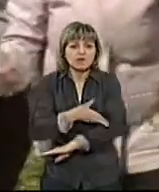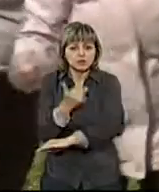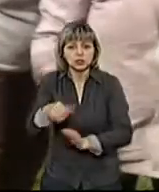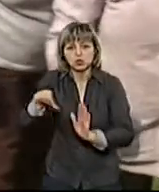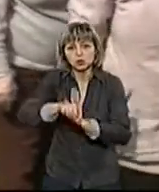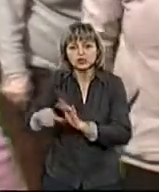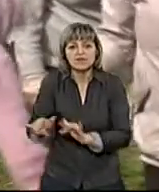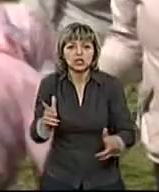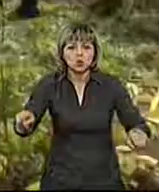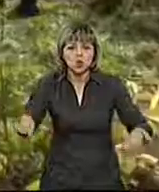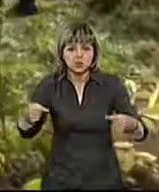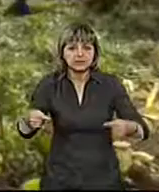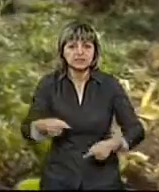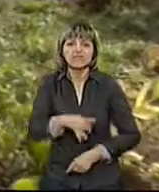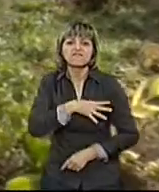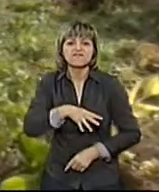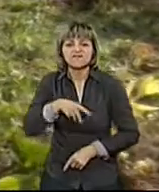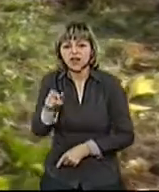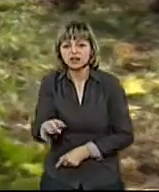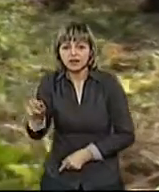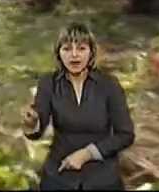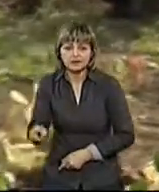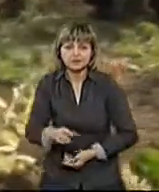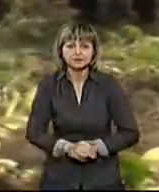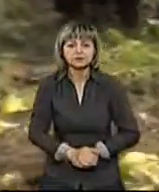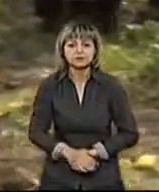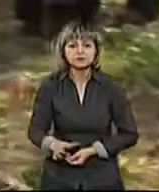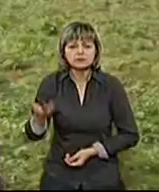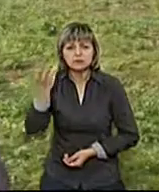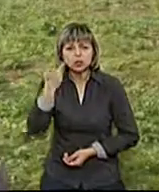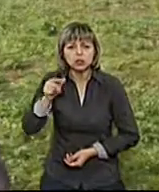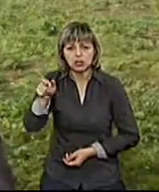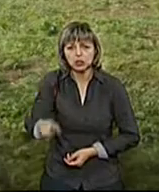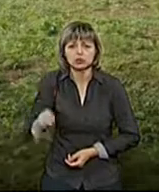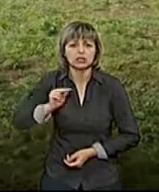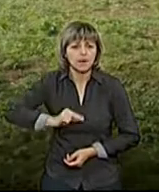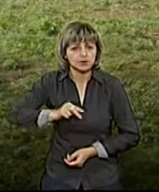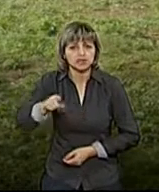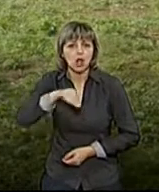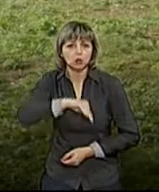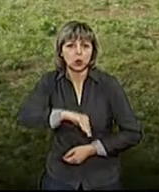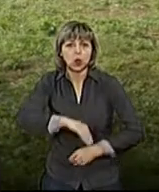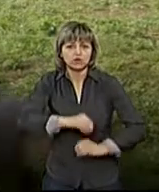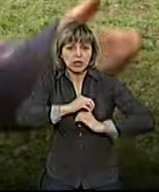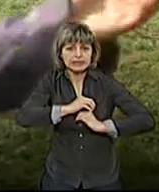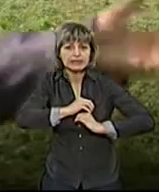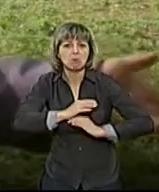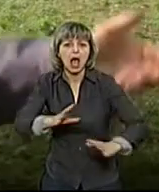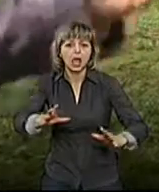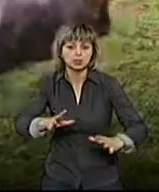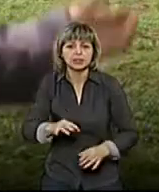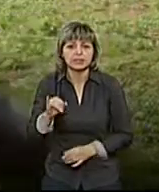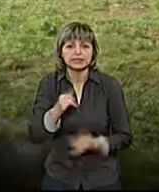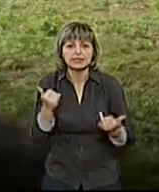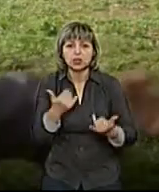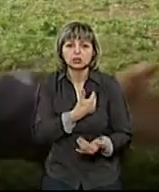до акції, яку організували ветерани. Коли людина працює, вона духовно збагачується, так? І от зараз